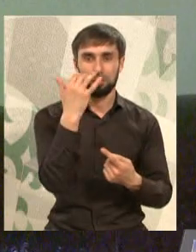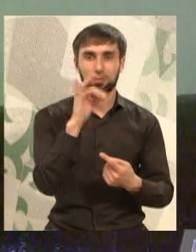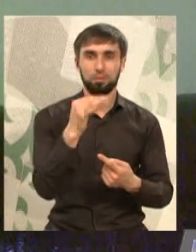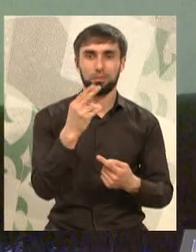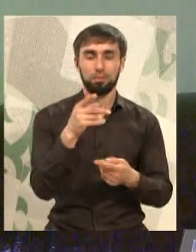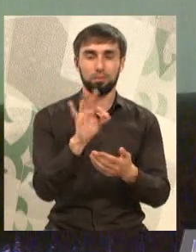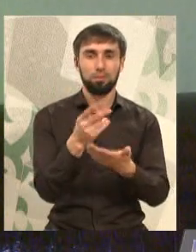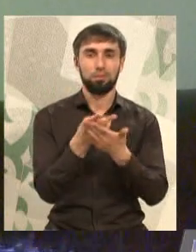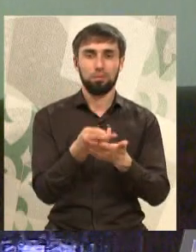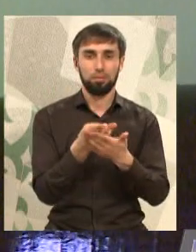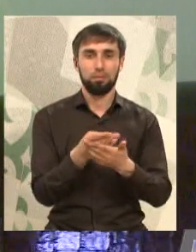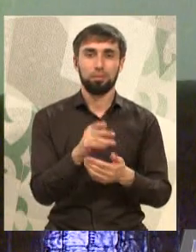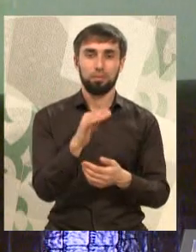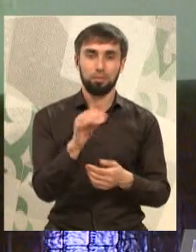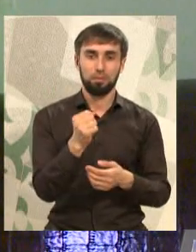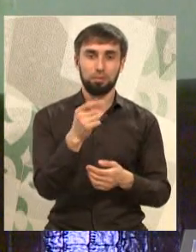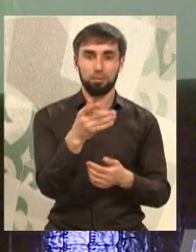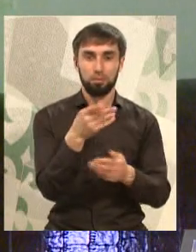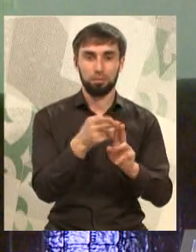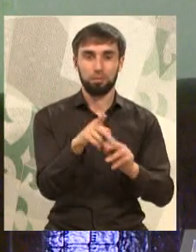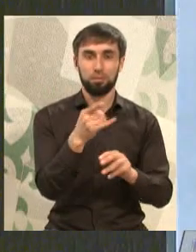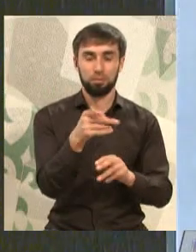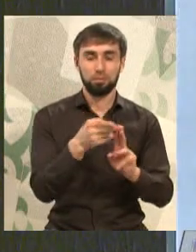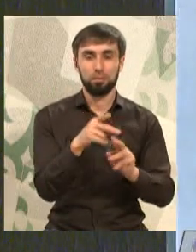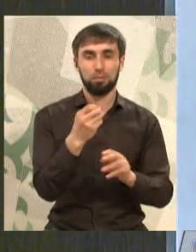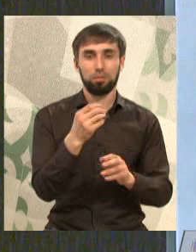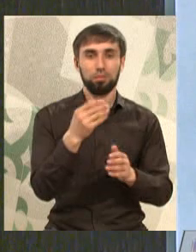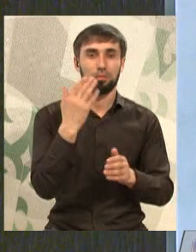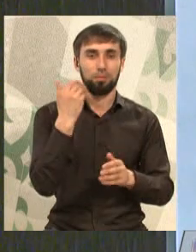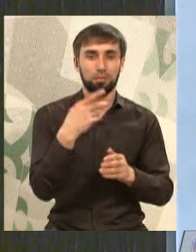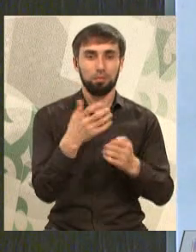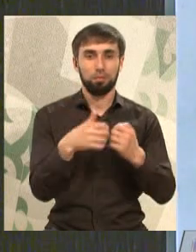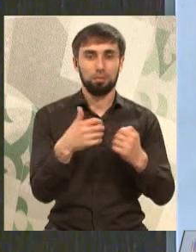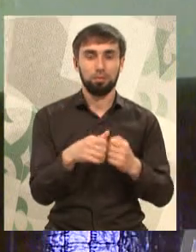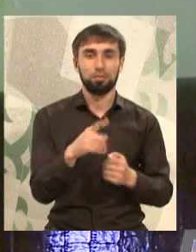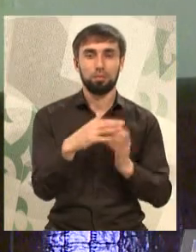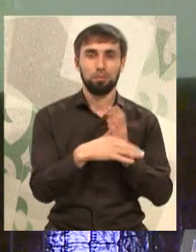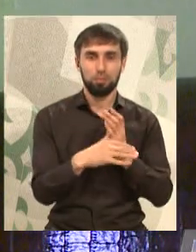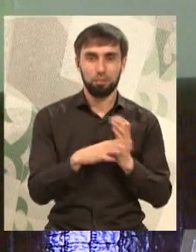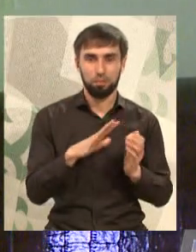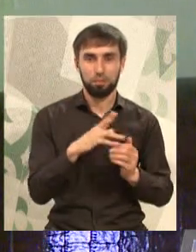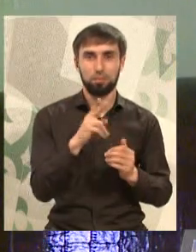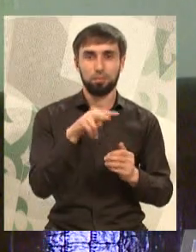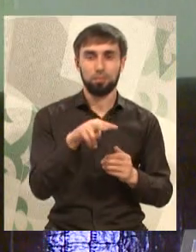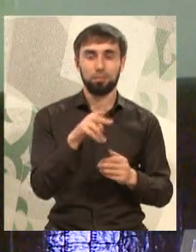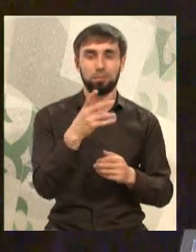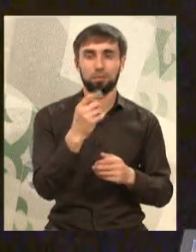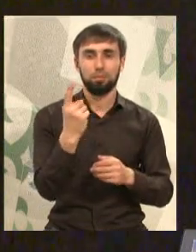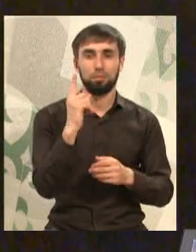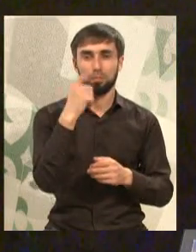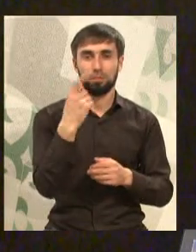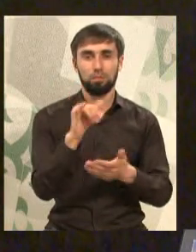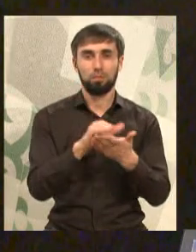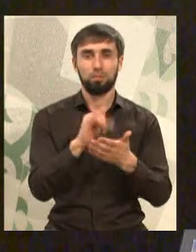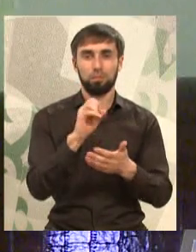чуть-чуть получше. Есть небольшая динамика, мы реабилитируемся. Помощь нам помогает, мы не первый год у них стоим на учете.